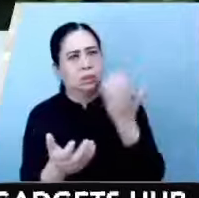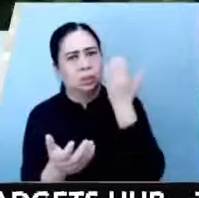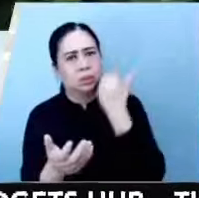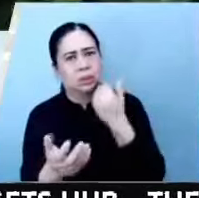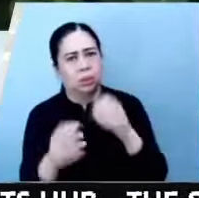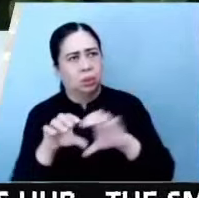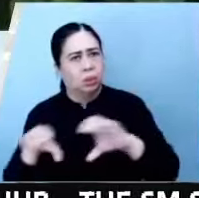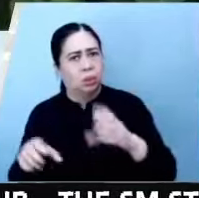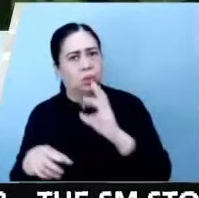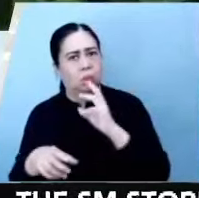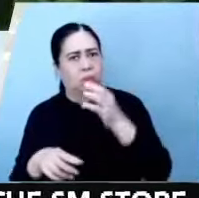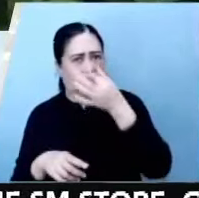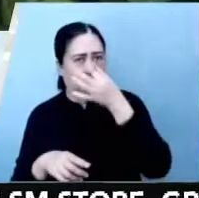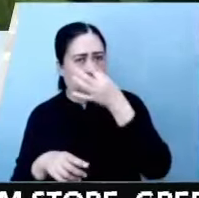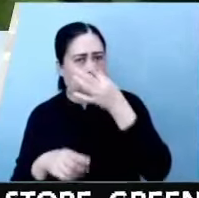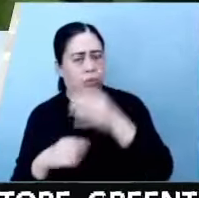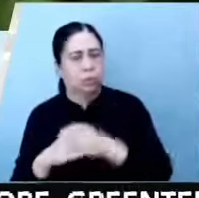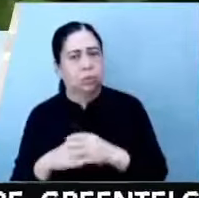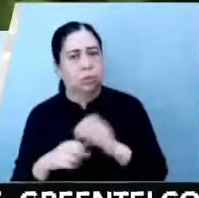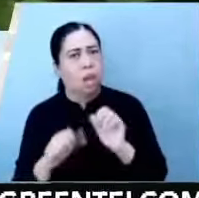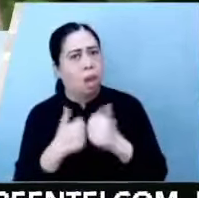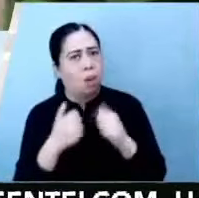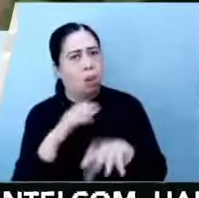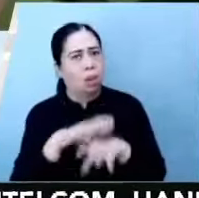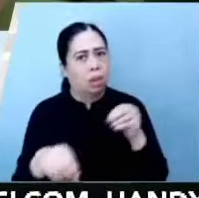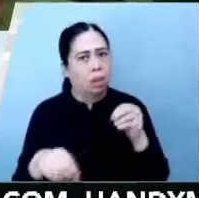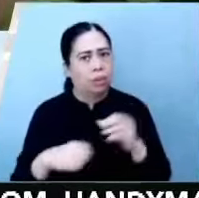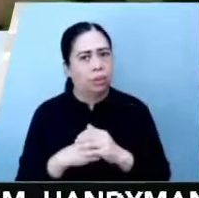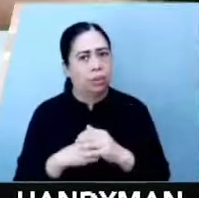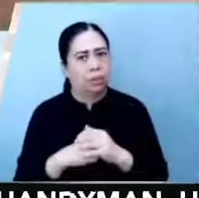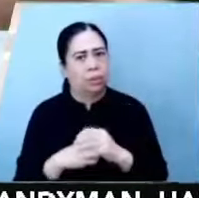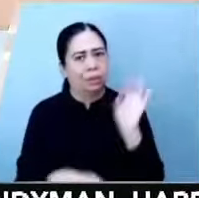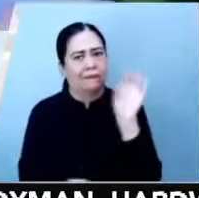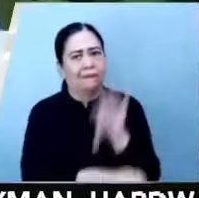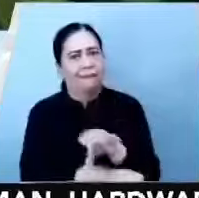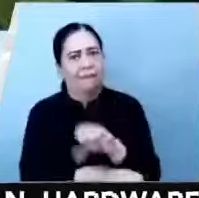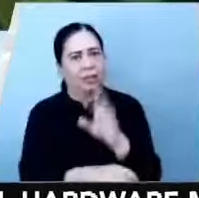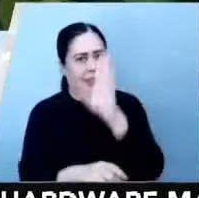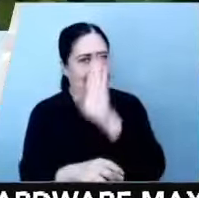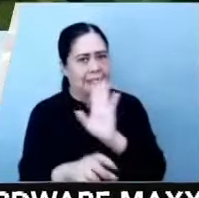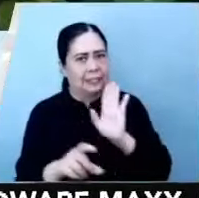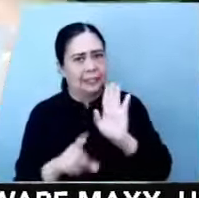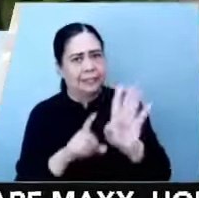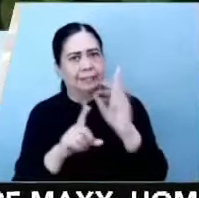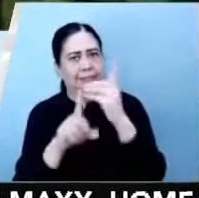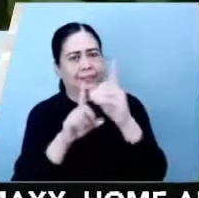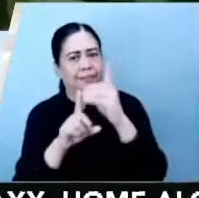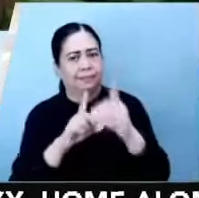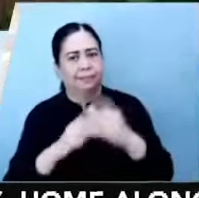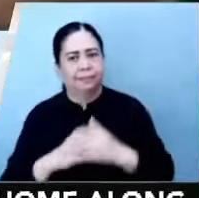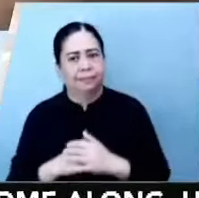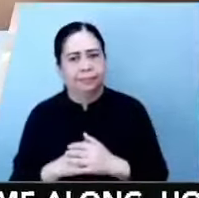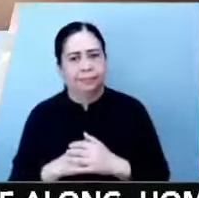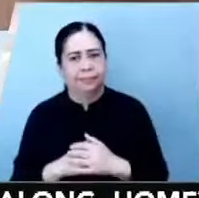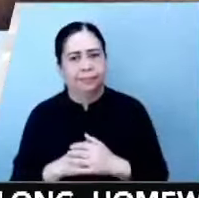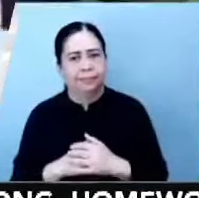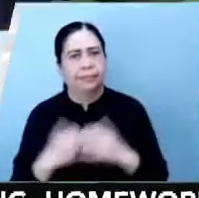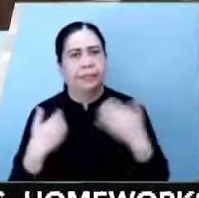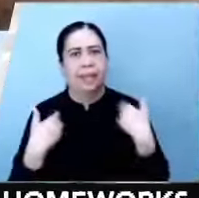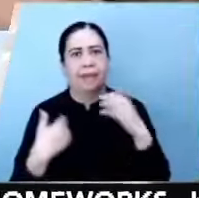liit lang Paano kayo nakalabas ano pinilit lang namin sinira lang namin yung pintu sa may ano eh may exit kasi kami rito sa